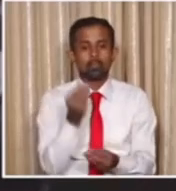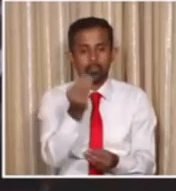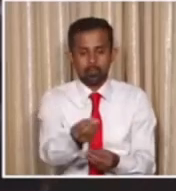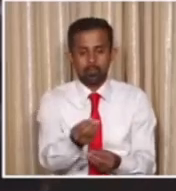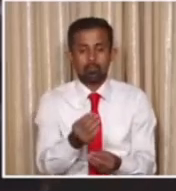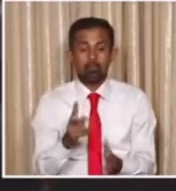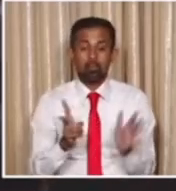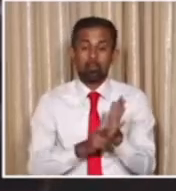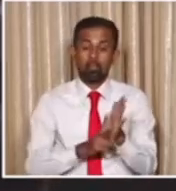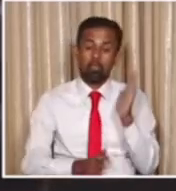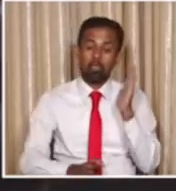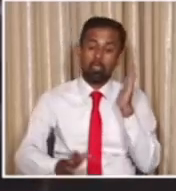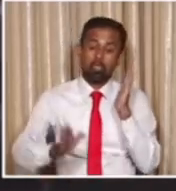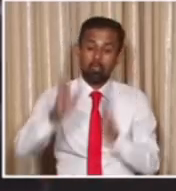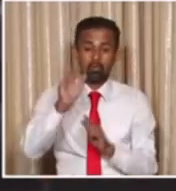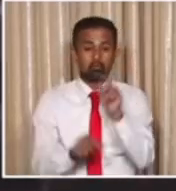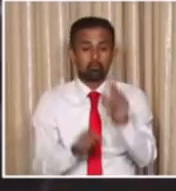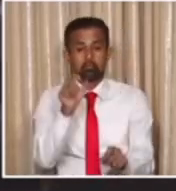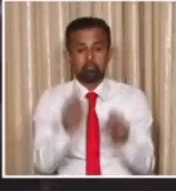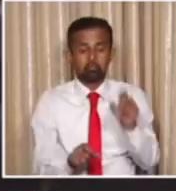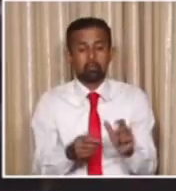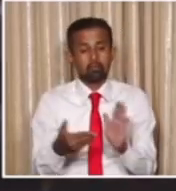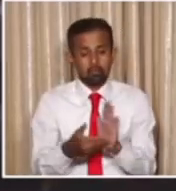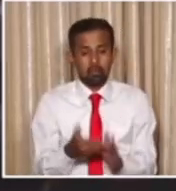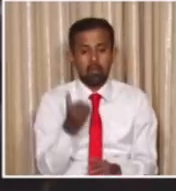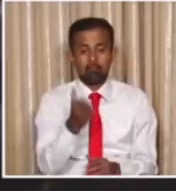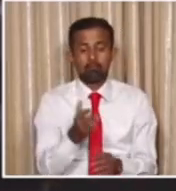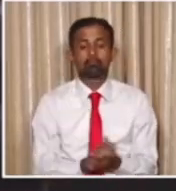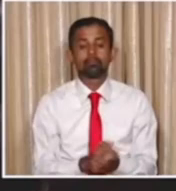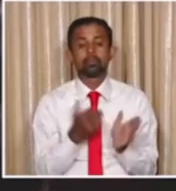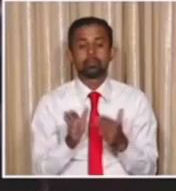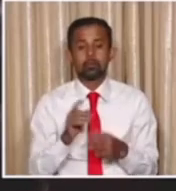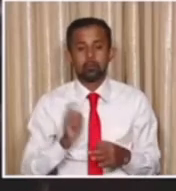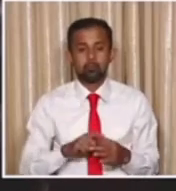කියලා මේ දුෂ්කර පළාත්වල දුෂ්කර ප්‍රදේශවල ජනතාව මේකේ පීඩාවට පත් වෙන ඊගාව කාරණාව